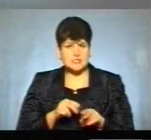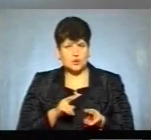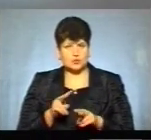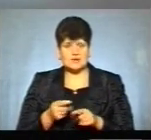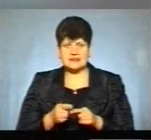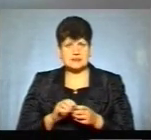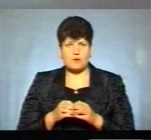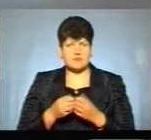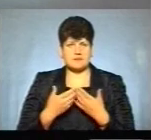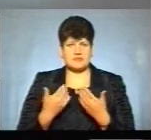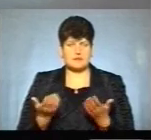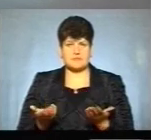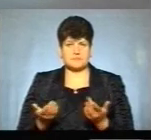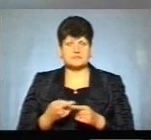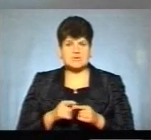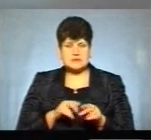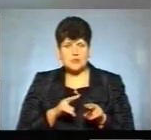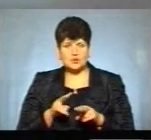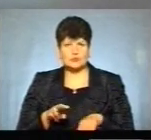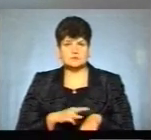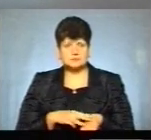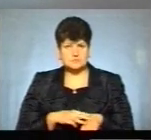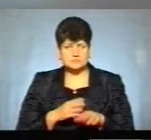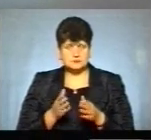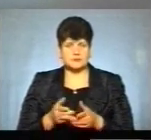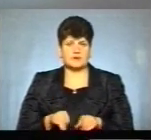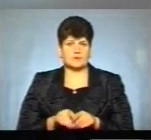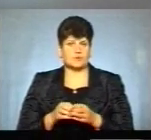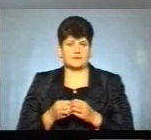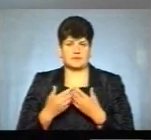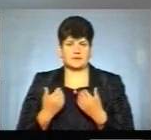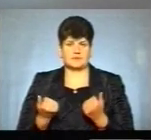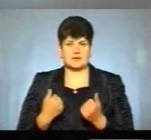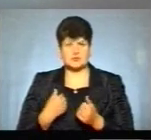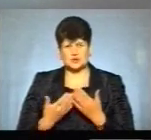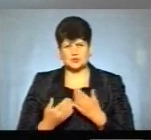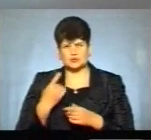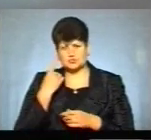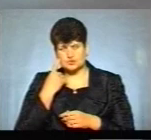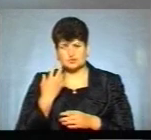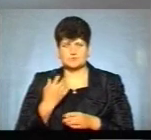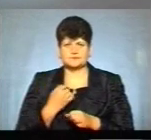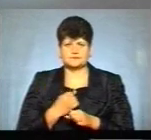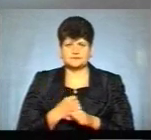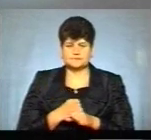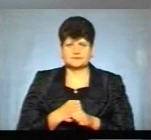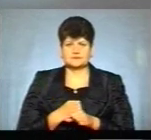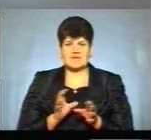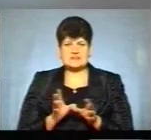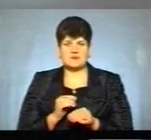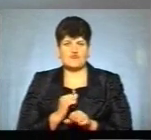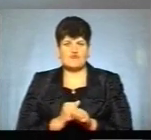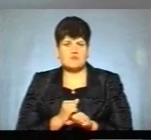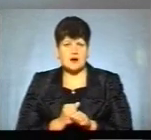проблем немає. Це контролюють правоохоронні органи, також з тим проблем немає. Якщо, думаю, налагодити співпрацю,